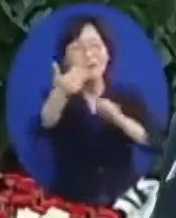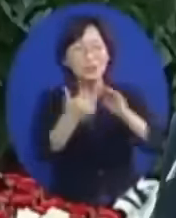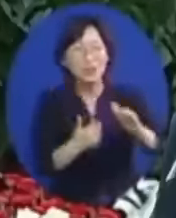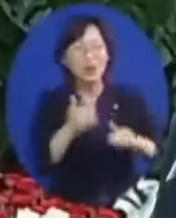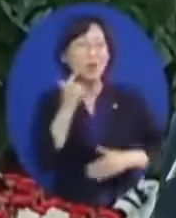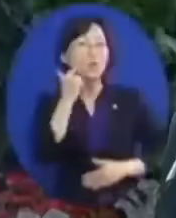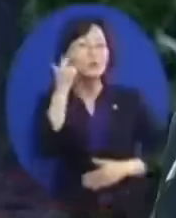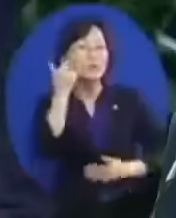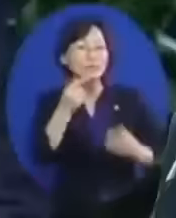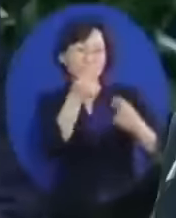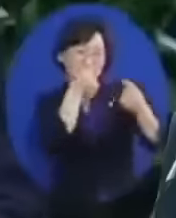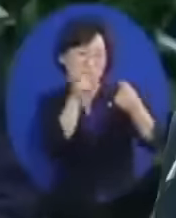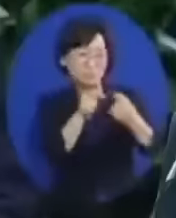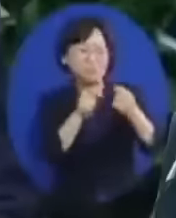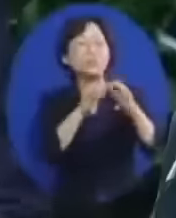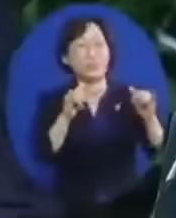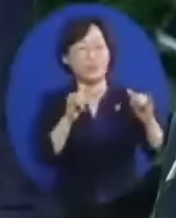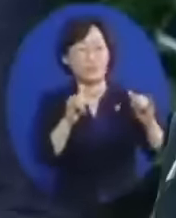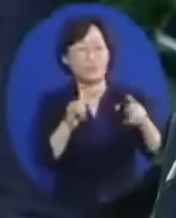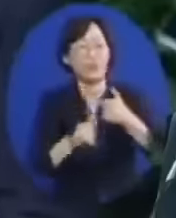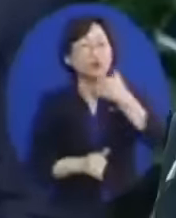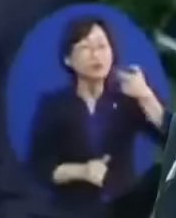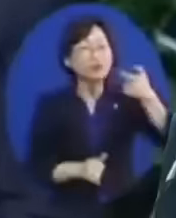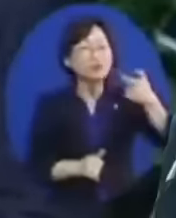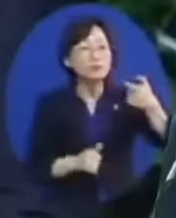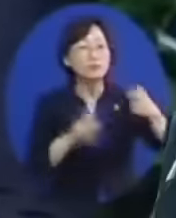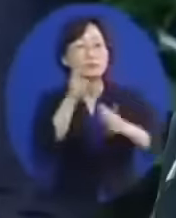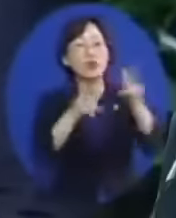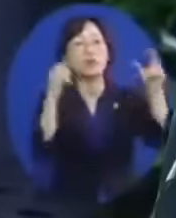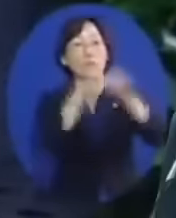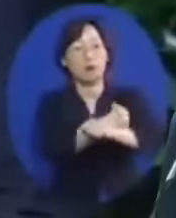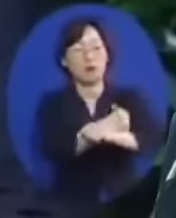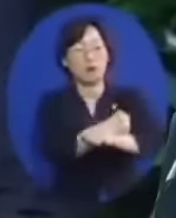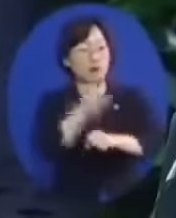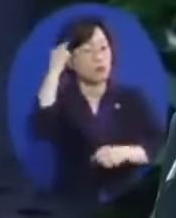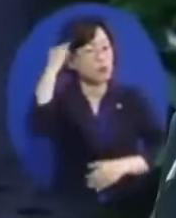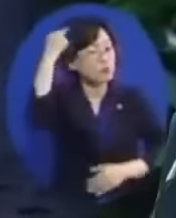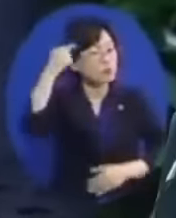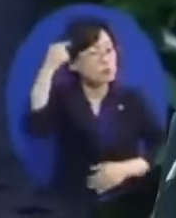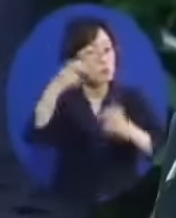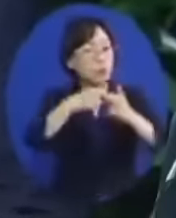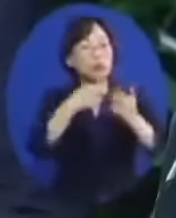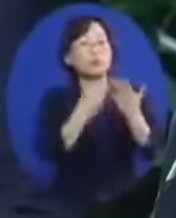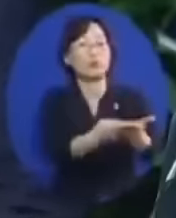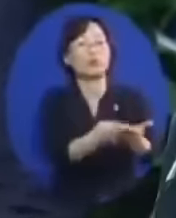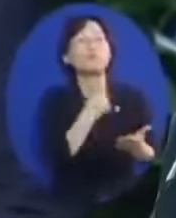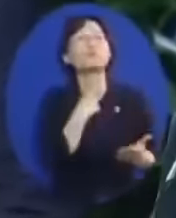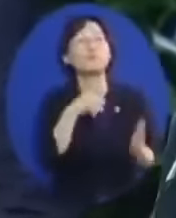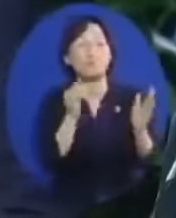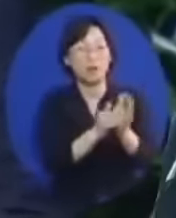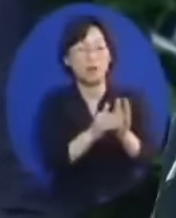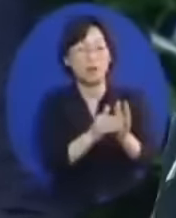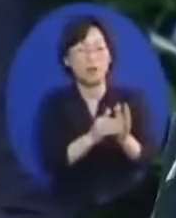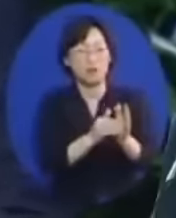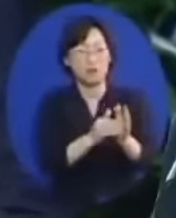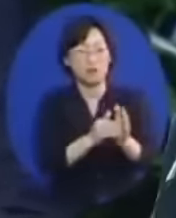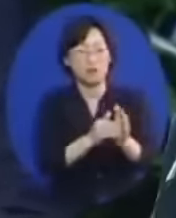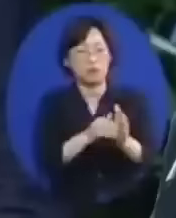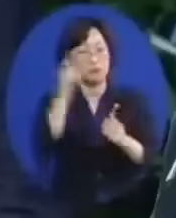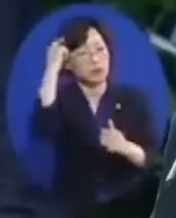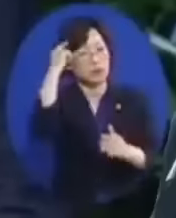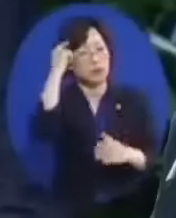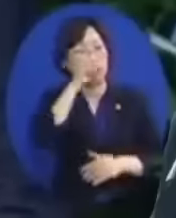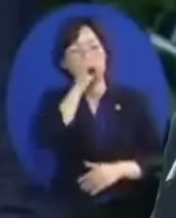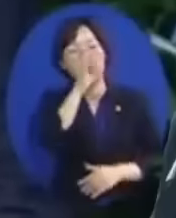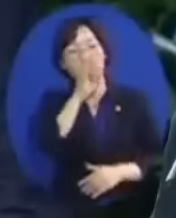교회 성도였습니다. 60의 사업에 실패해서 정신병원에 들어갔습니다. 혼몽 상태에 빠져서